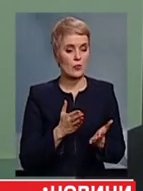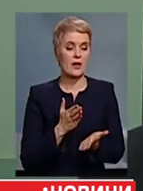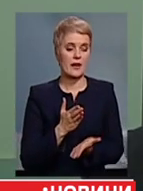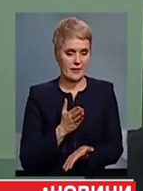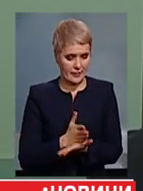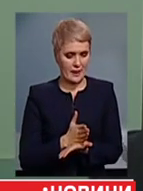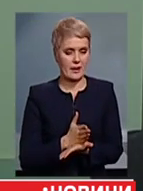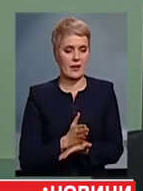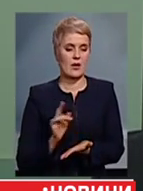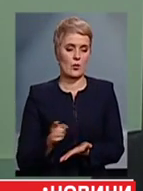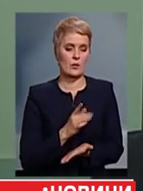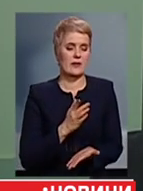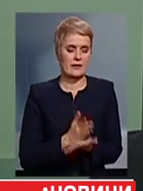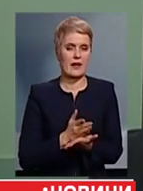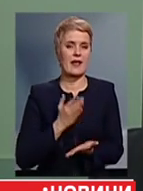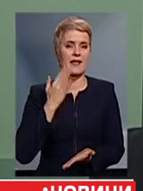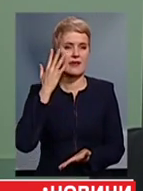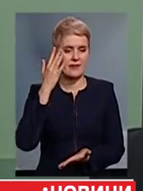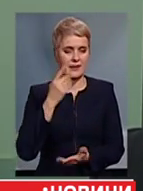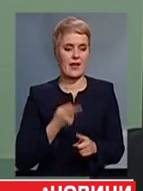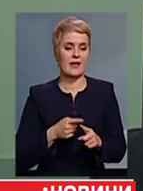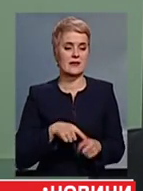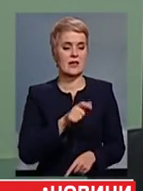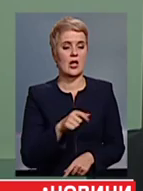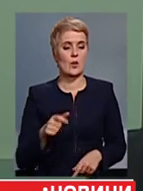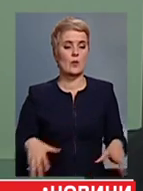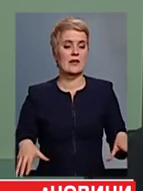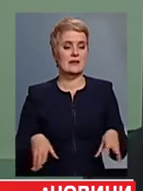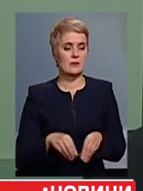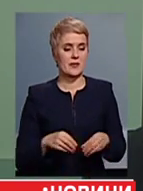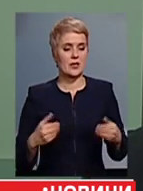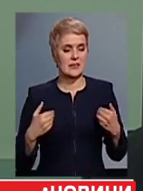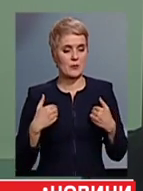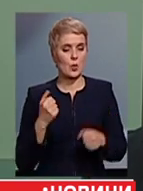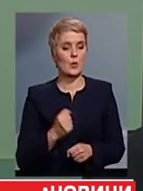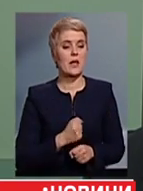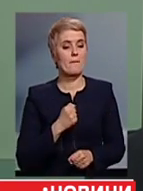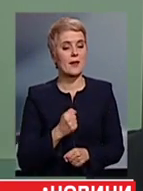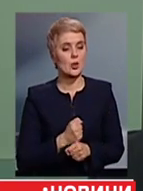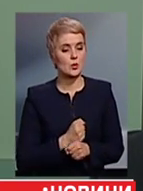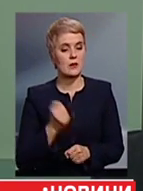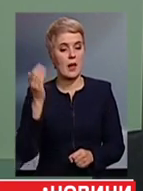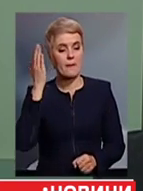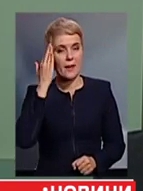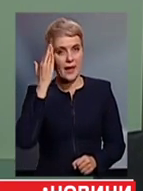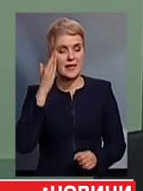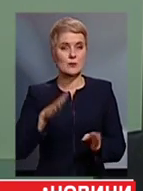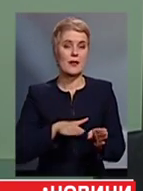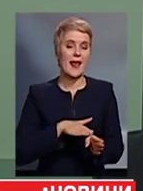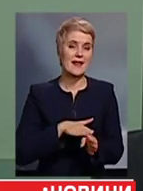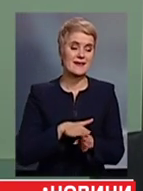у яких є ідеї. Ці люди спільно зі мною напрацюють механізми